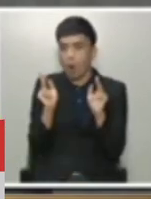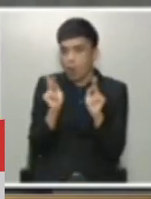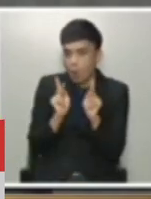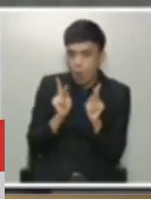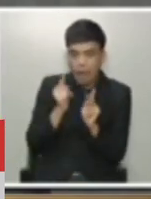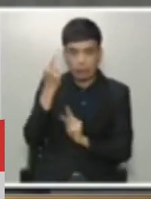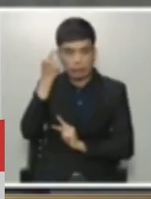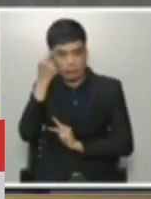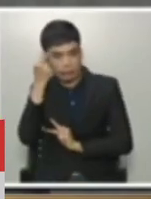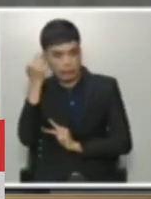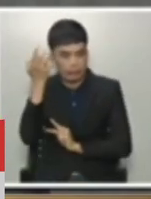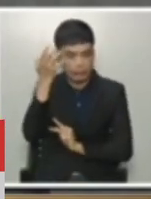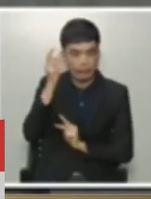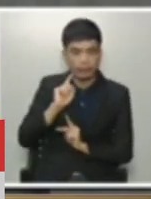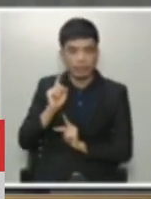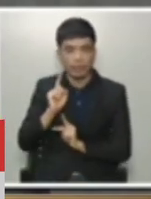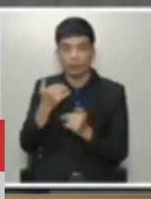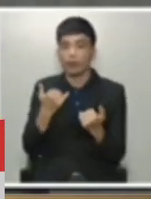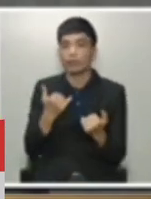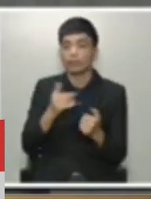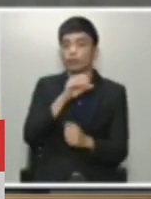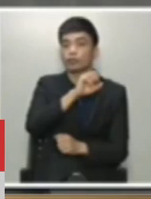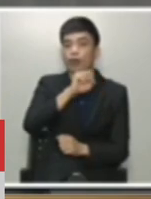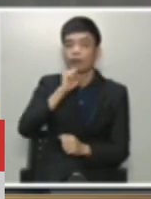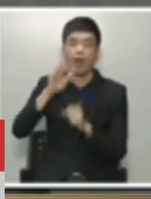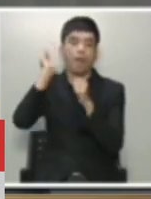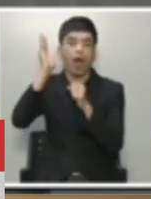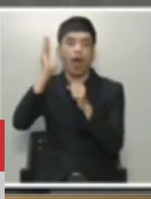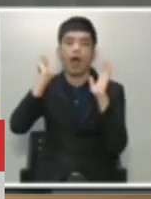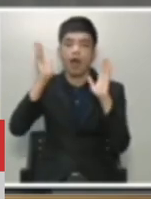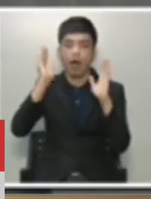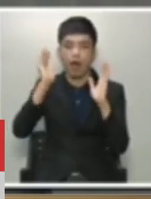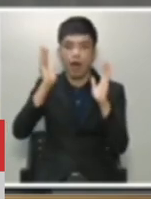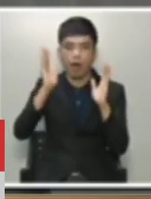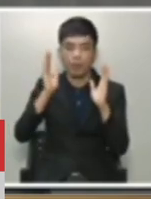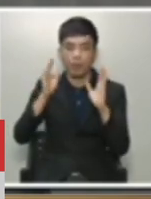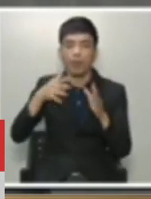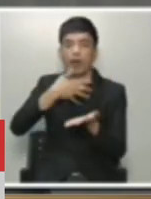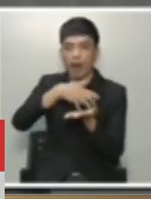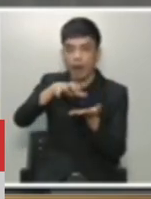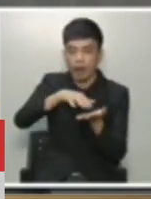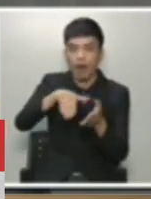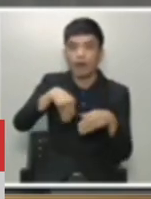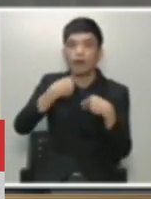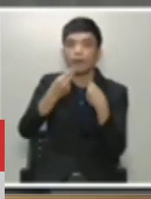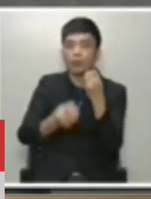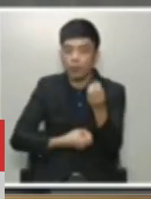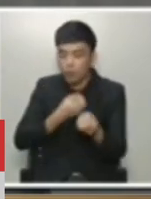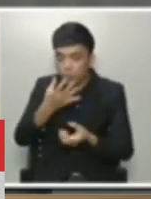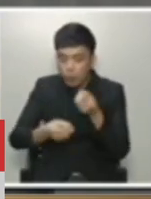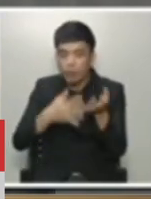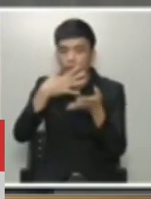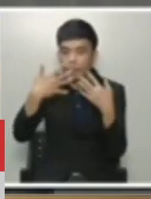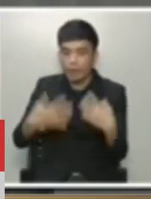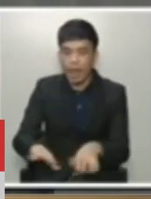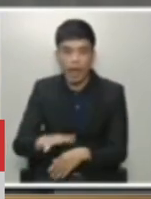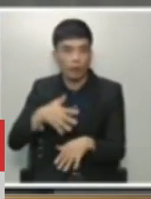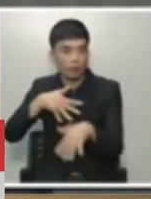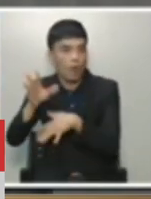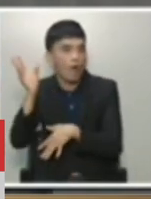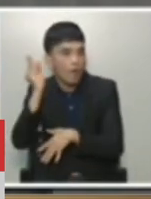าพวกเรามาพูดกันอย่างนี้แล้วผมเชื่อครับว่าเขาจะมีความเชื่อมั่นในบ้านในนี้ประเทศเมือง